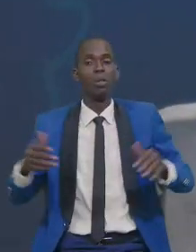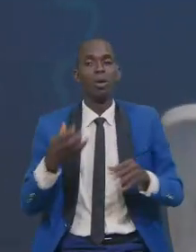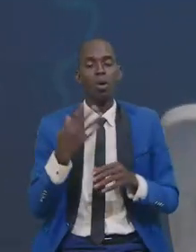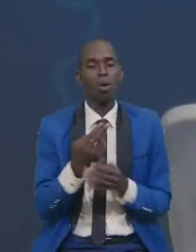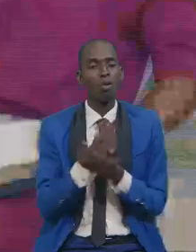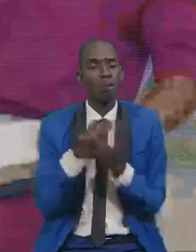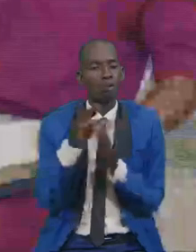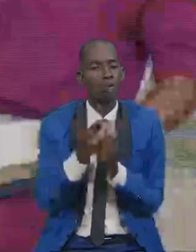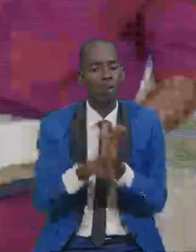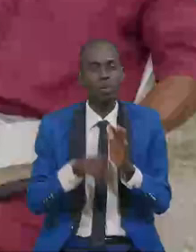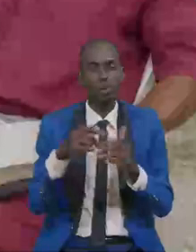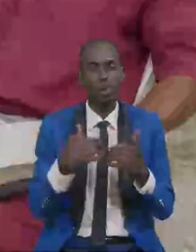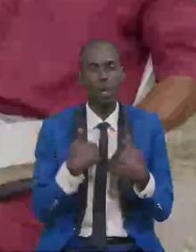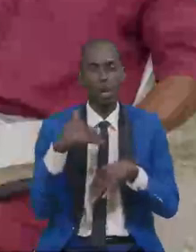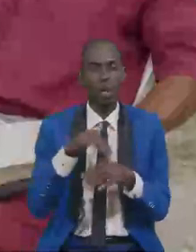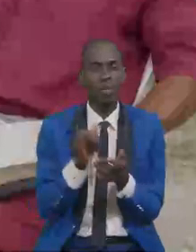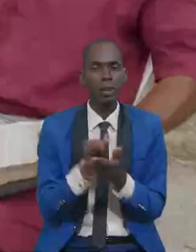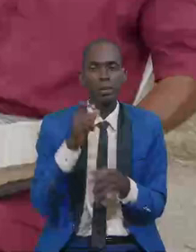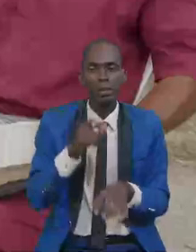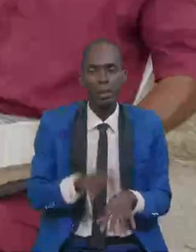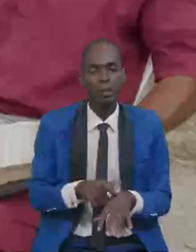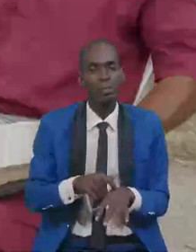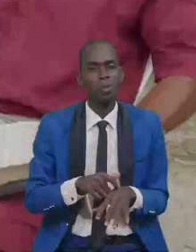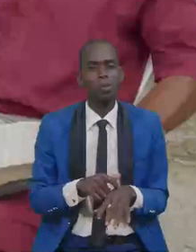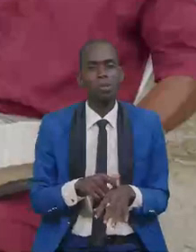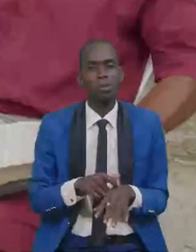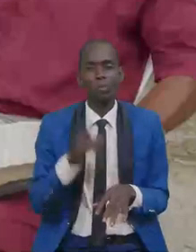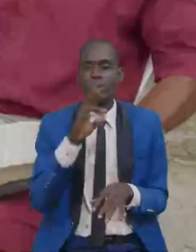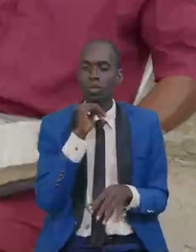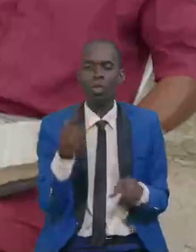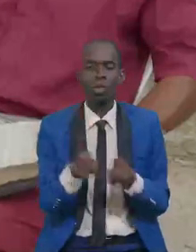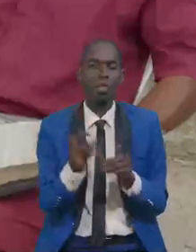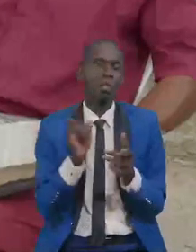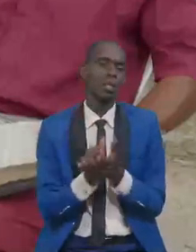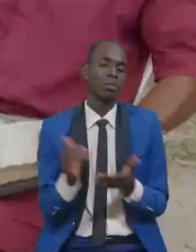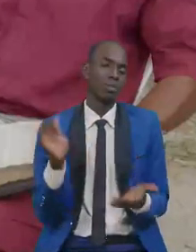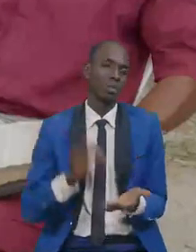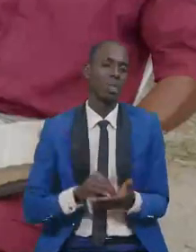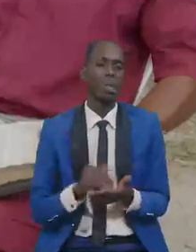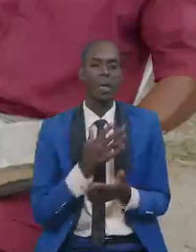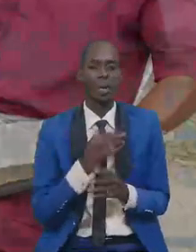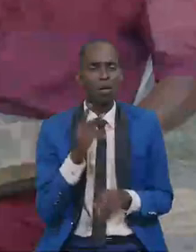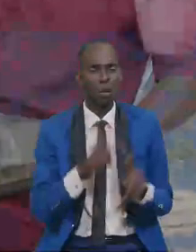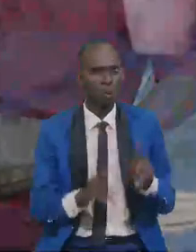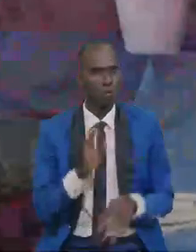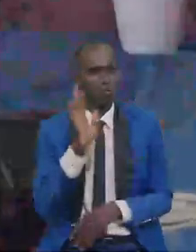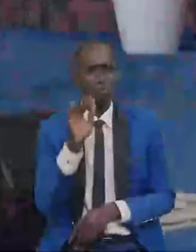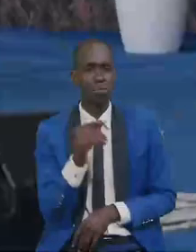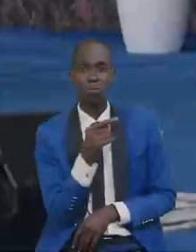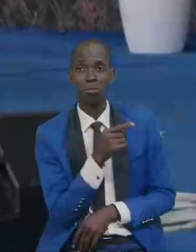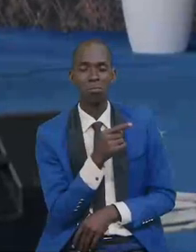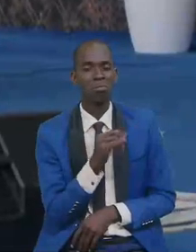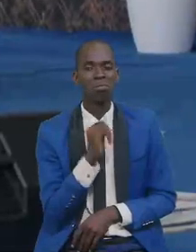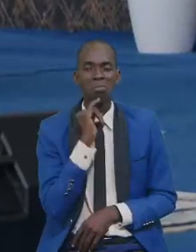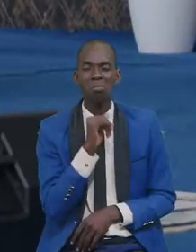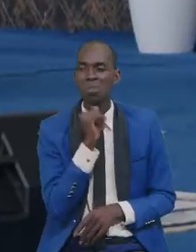sainteté que vous aviez à l'époque, vous n'êtes plus comme ça maintenant. Et les gens disent même, le